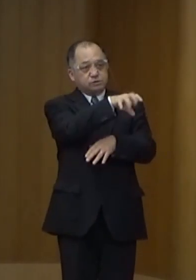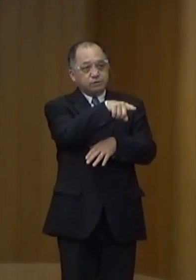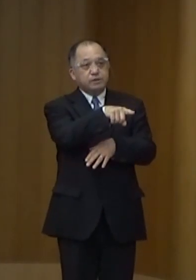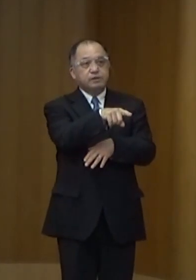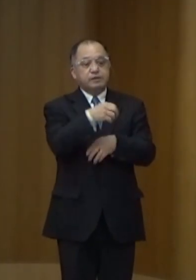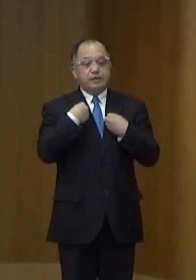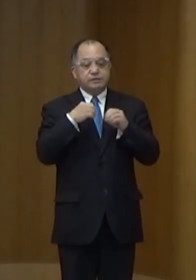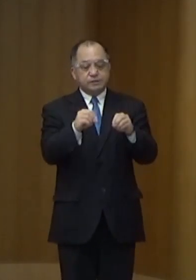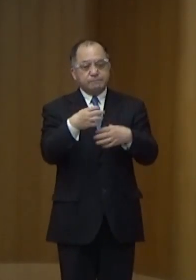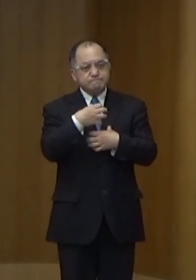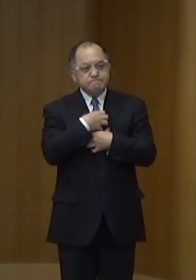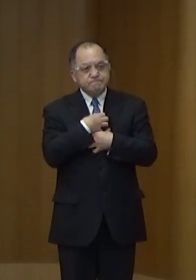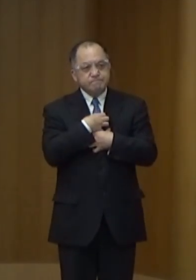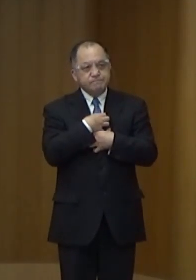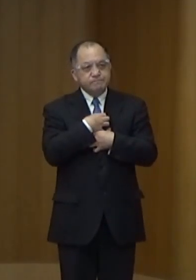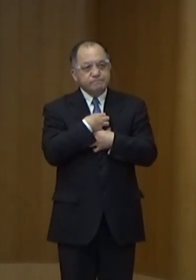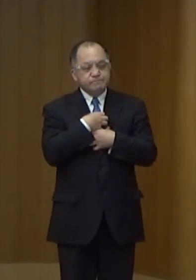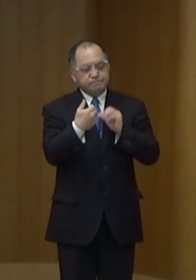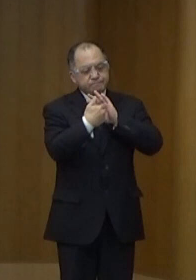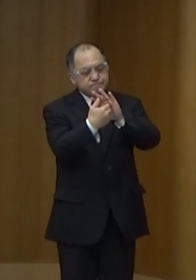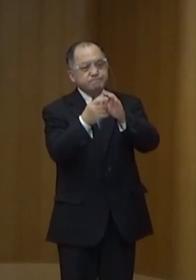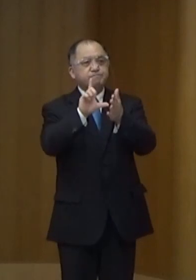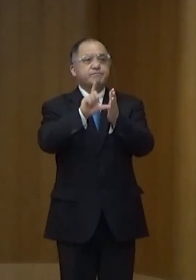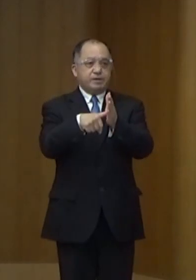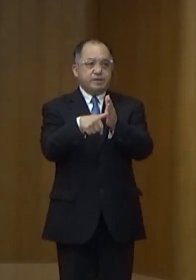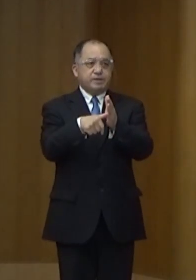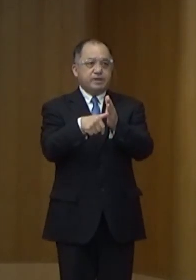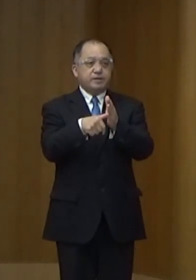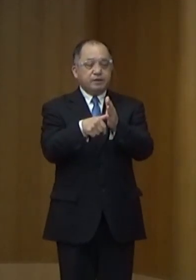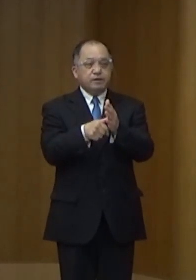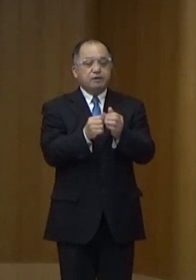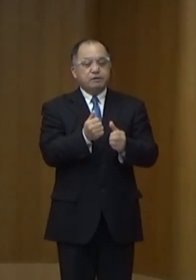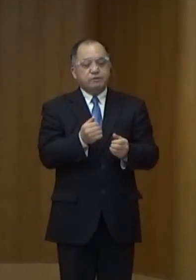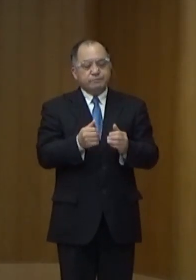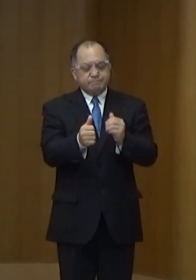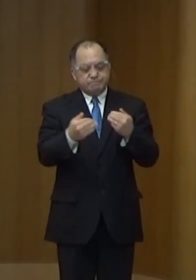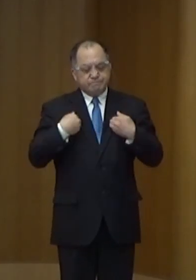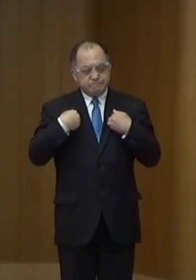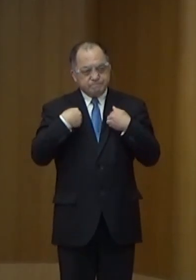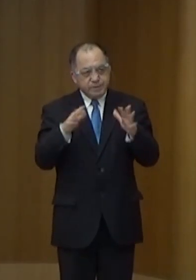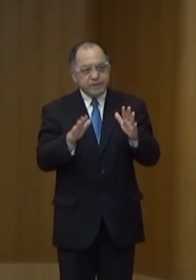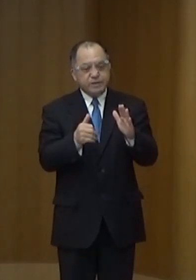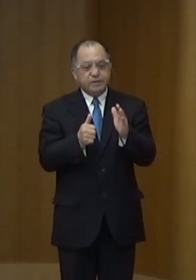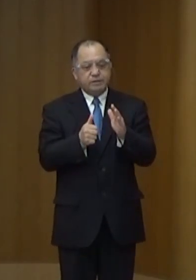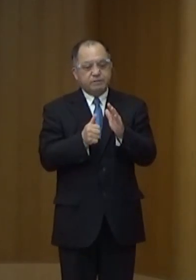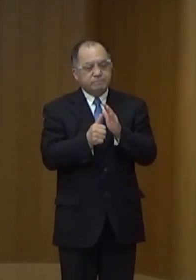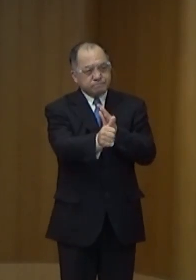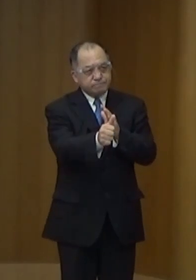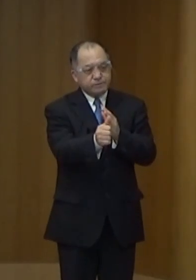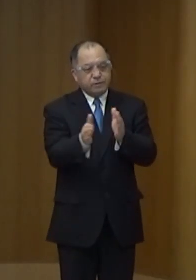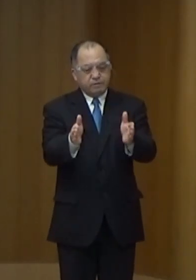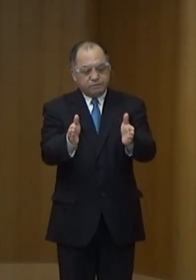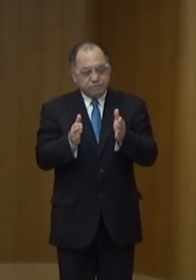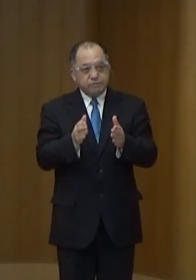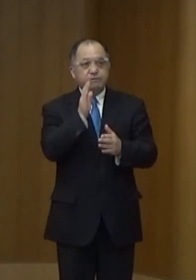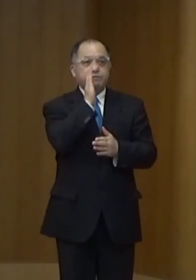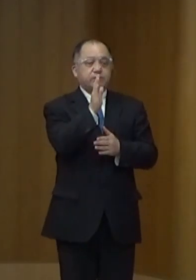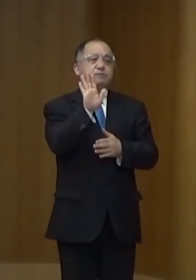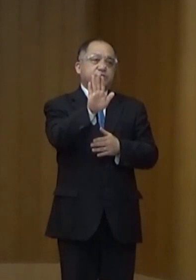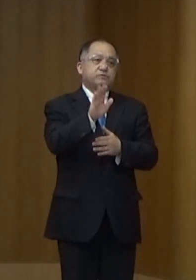スクを回避できない場合、不要不急の外出や往来を控えていただくようにお願いをしているという状況でございます